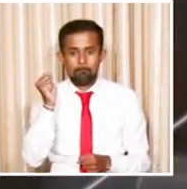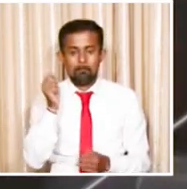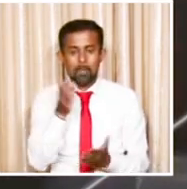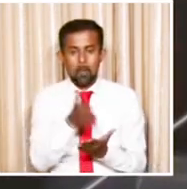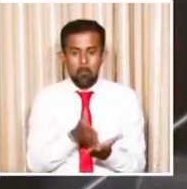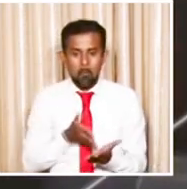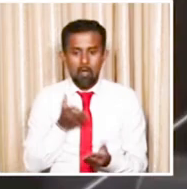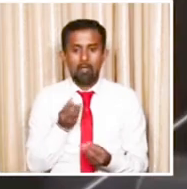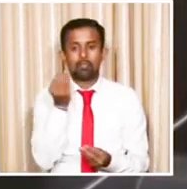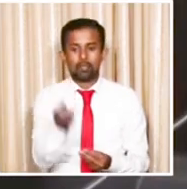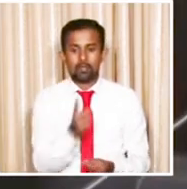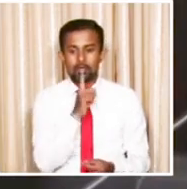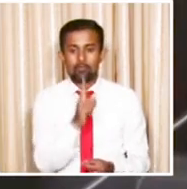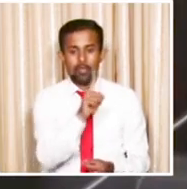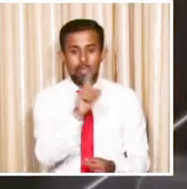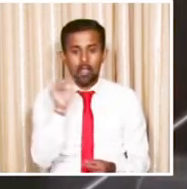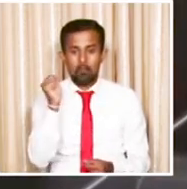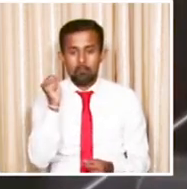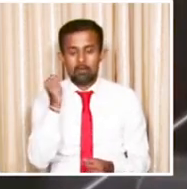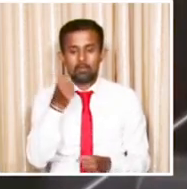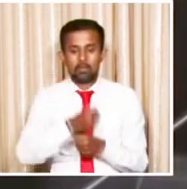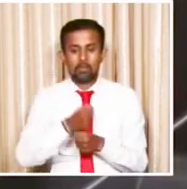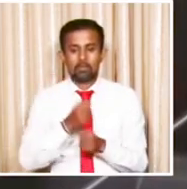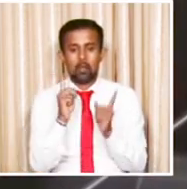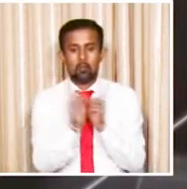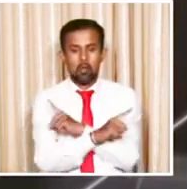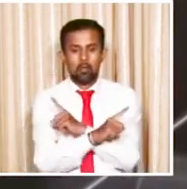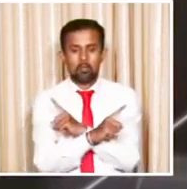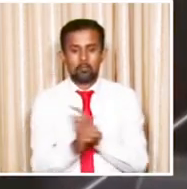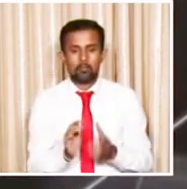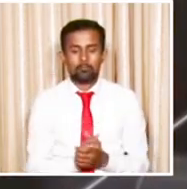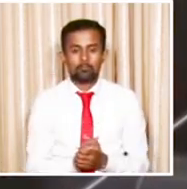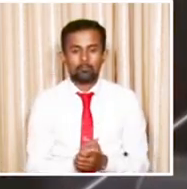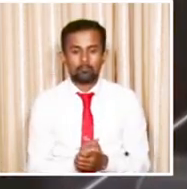පාන් ගෙඩිය දෙනවා කියුවාම ඒතර 1යි 50ට ආණ්ඩුව ගන්නෙ. 1යි 50ට ආණ්ඩුව